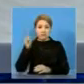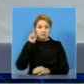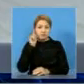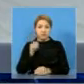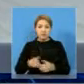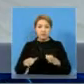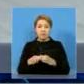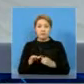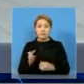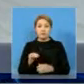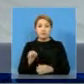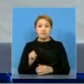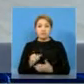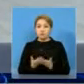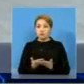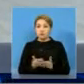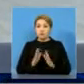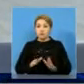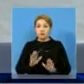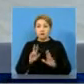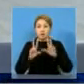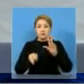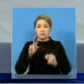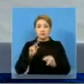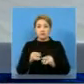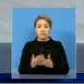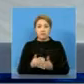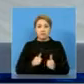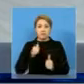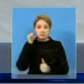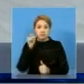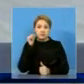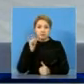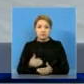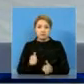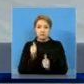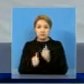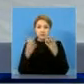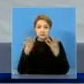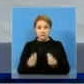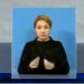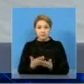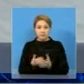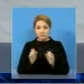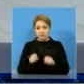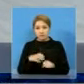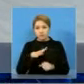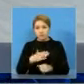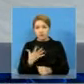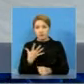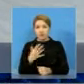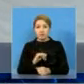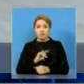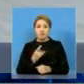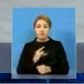представителю компании-подрядчика. Но они только обещаниями кормят, мол, завтра вывезем. И так каждый день. Но разве так можно? У меня